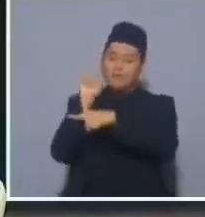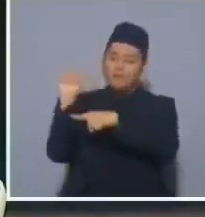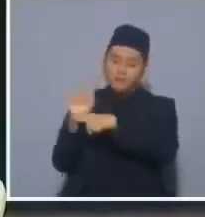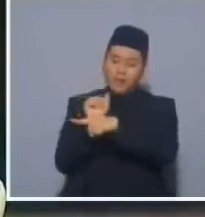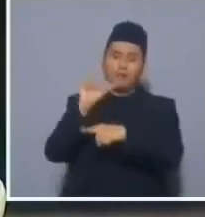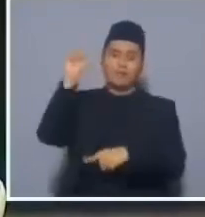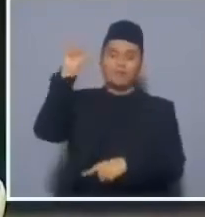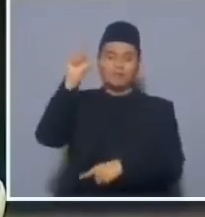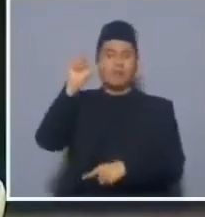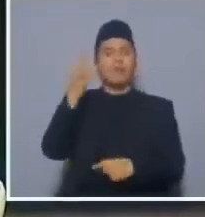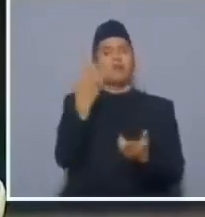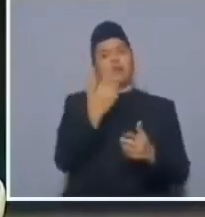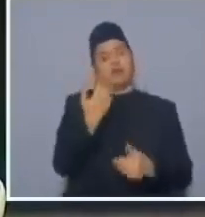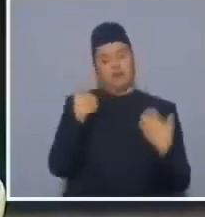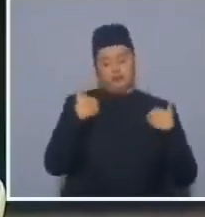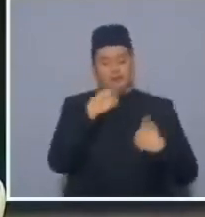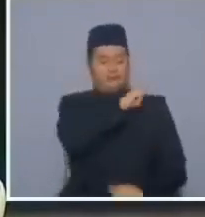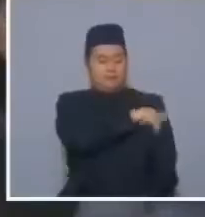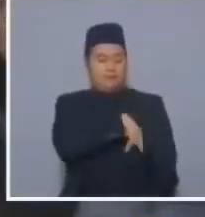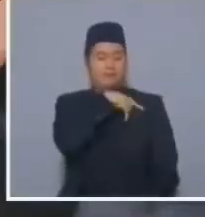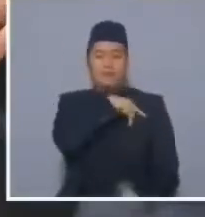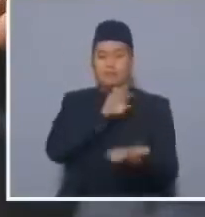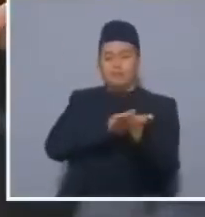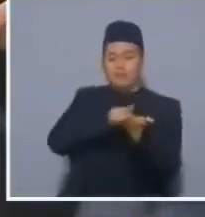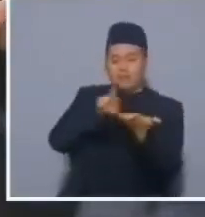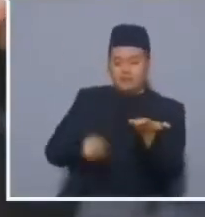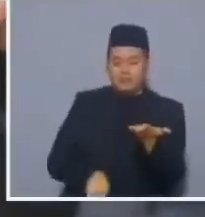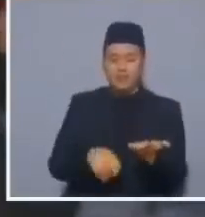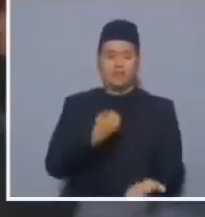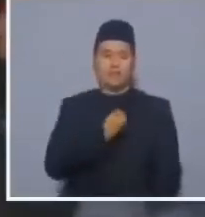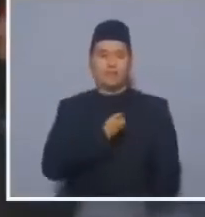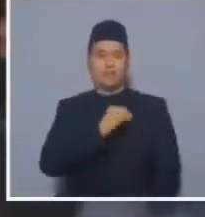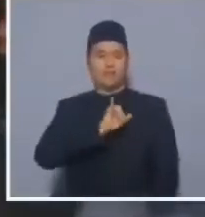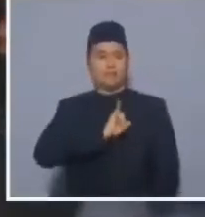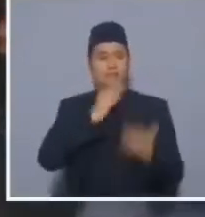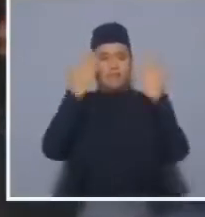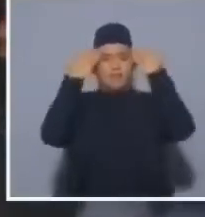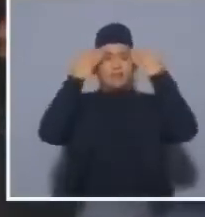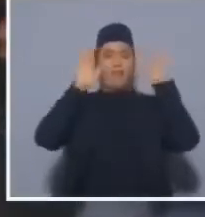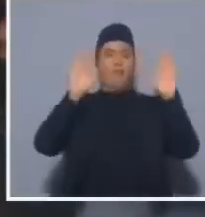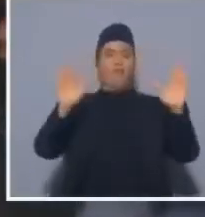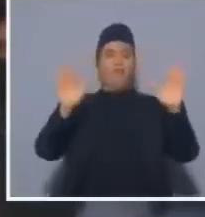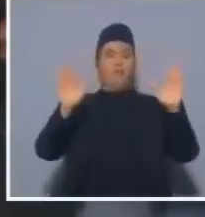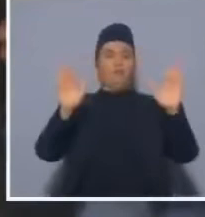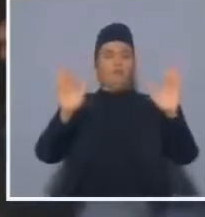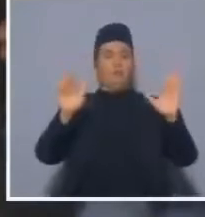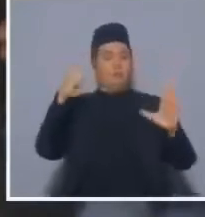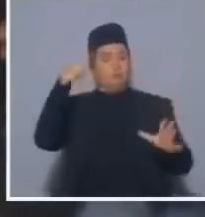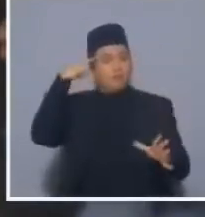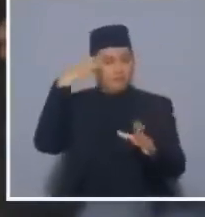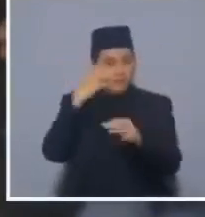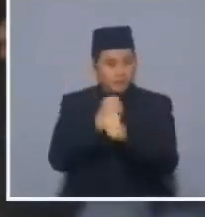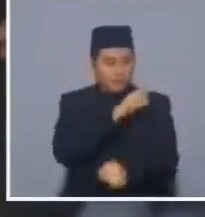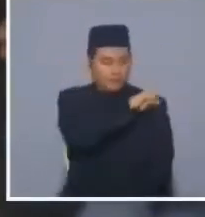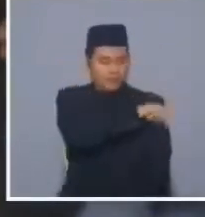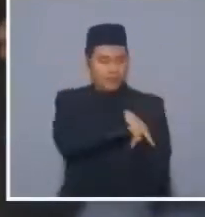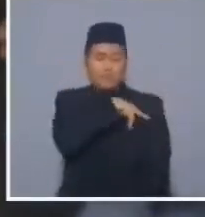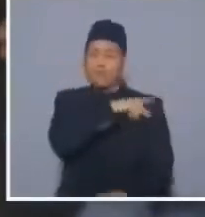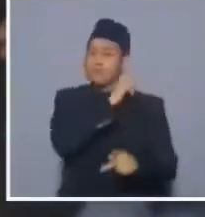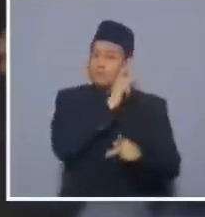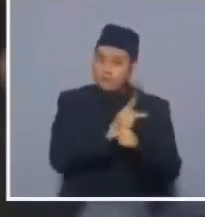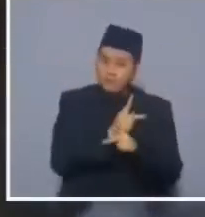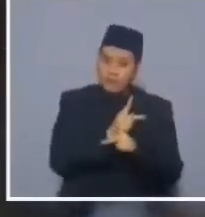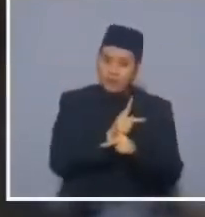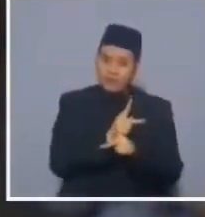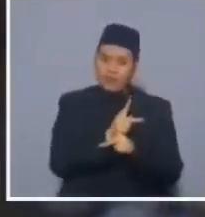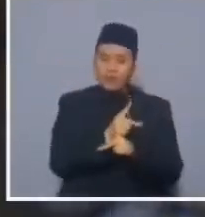bersikap tawaduk, dengan berkata la adri, saya tidak tahu. Pendapat peribadi simpan sehingga kita dapat kepastian. Kerana